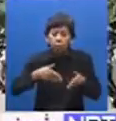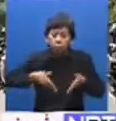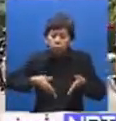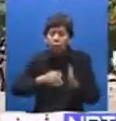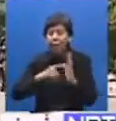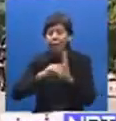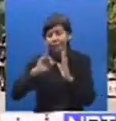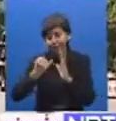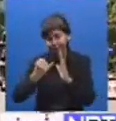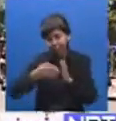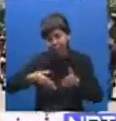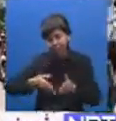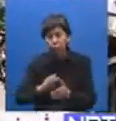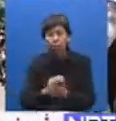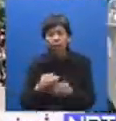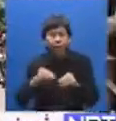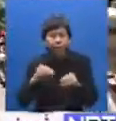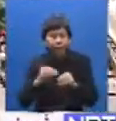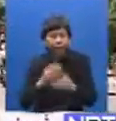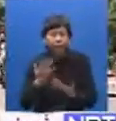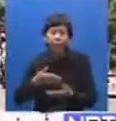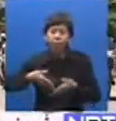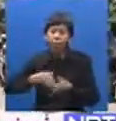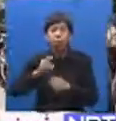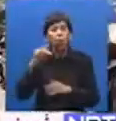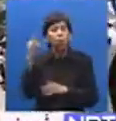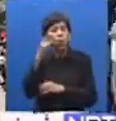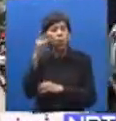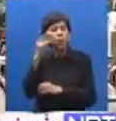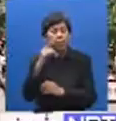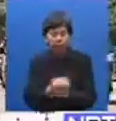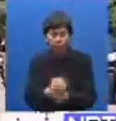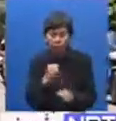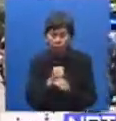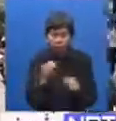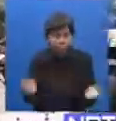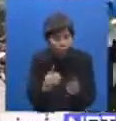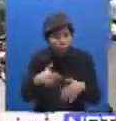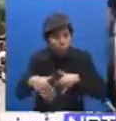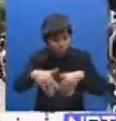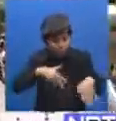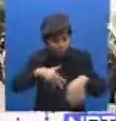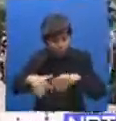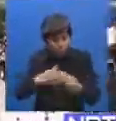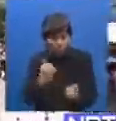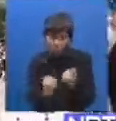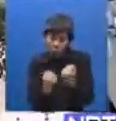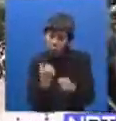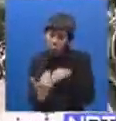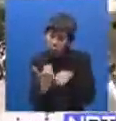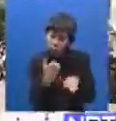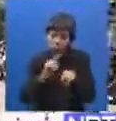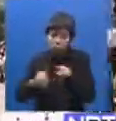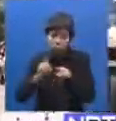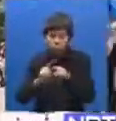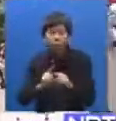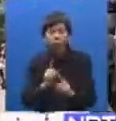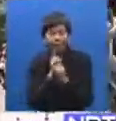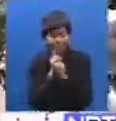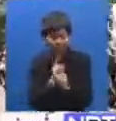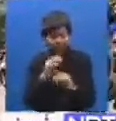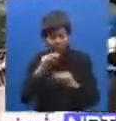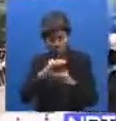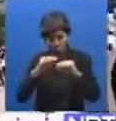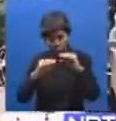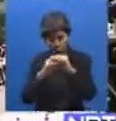แจ้งวัฒนะถนนบรมราชชนนีและถนนวิภาวดีรังสิตเพื่อรณรงค์ให้ประชาชนผู้ใช้รถใช้ถนนน้อมนำแนวพระ